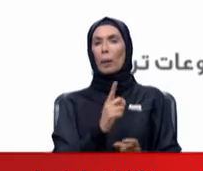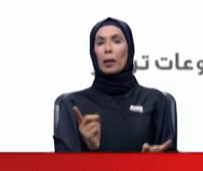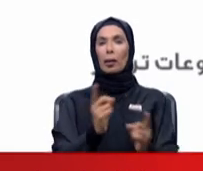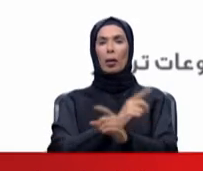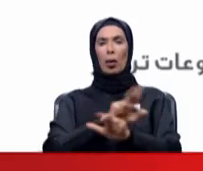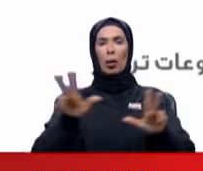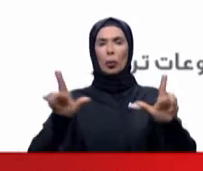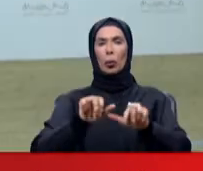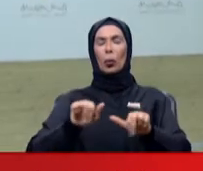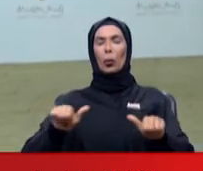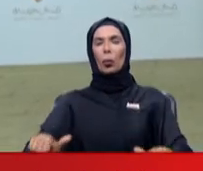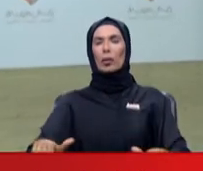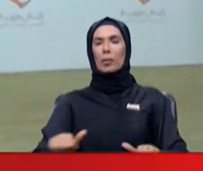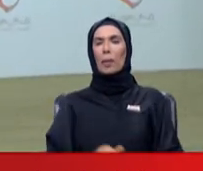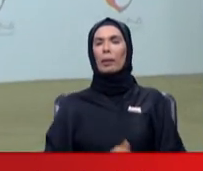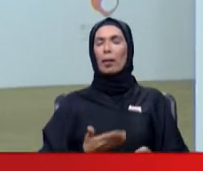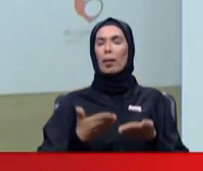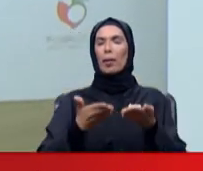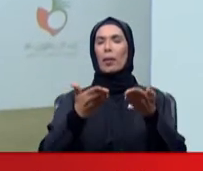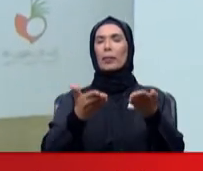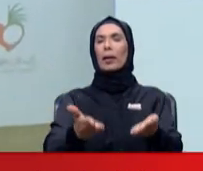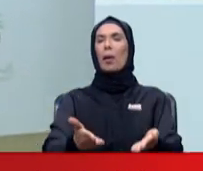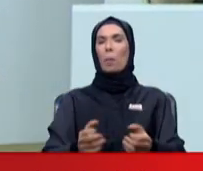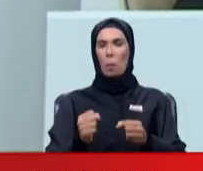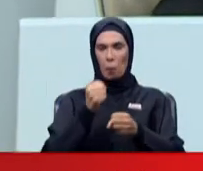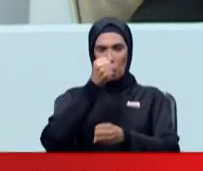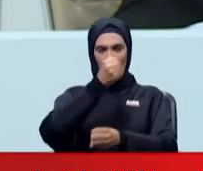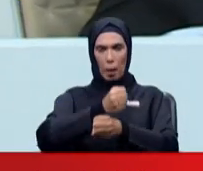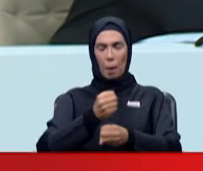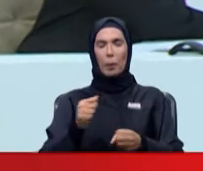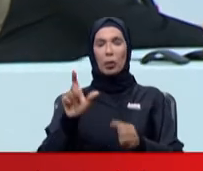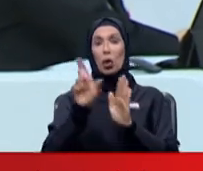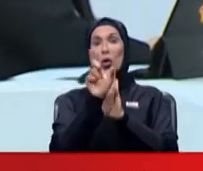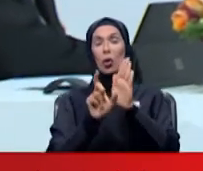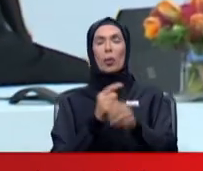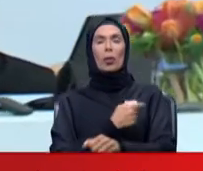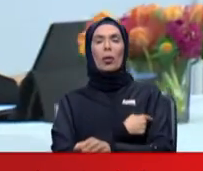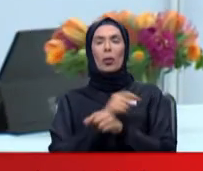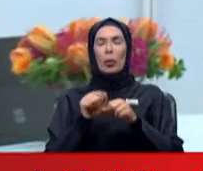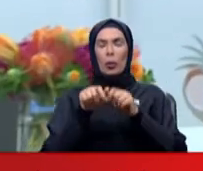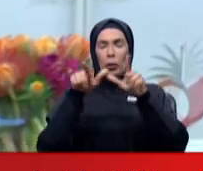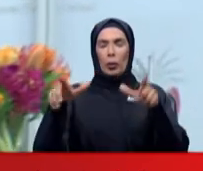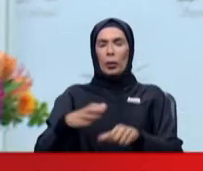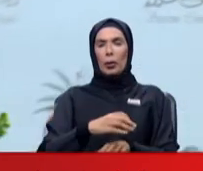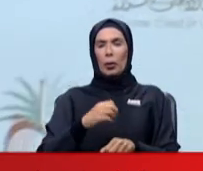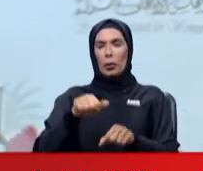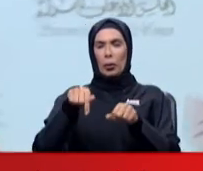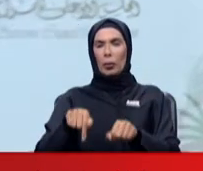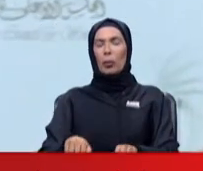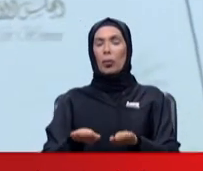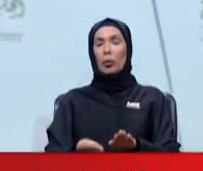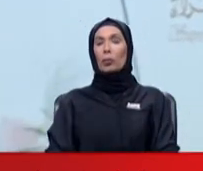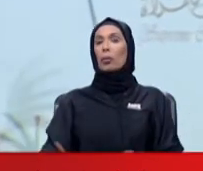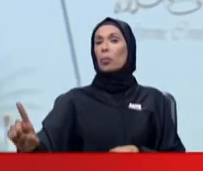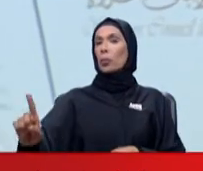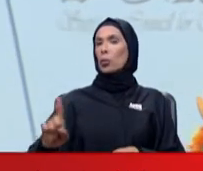في العمليات والخدمات وصلابة النظام الصحي. بيّنت الأمين العام للمجلس أن المجلس